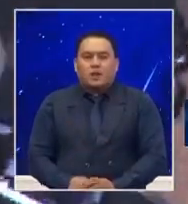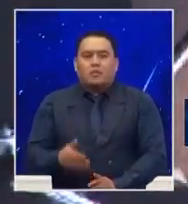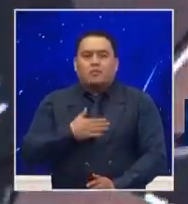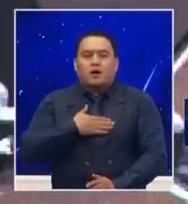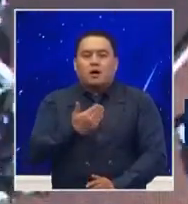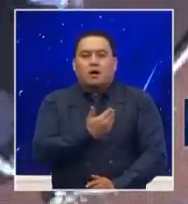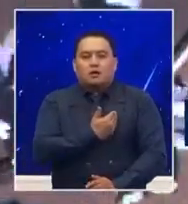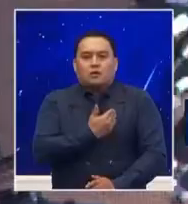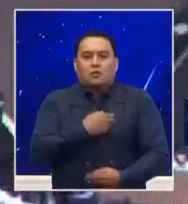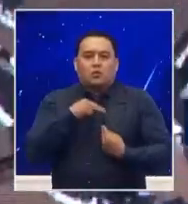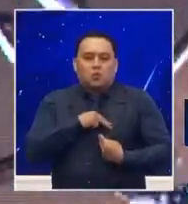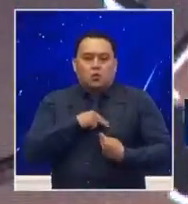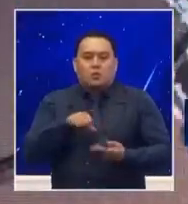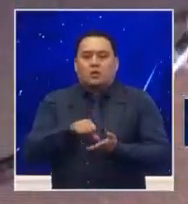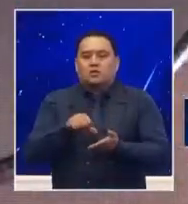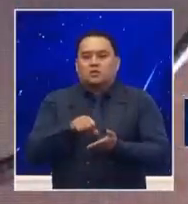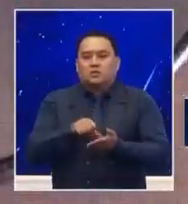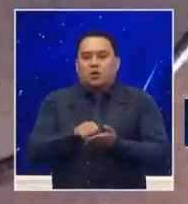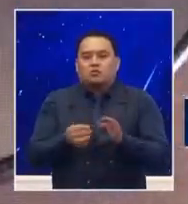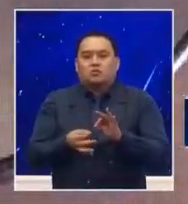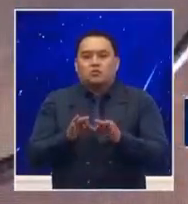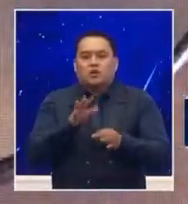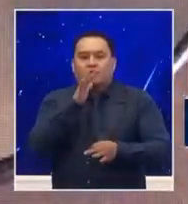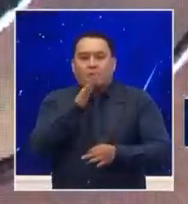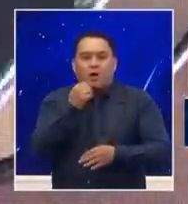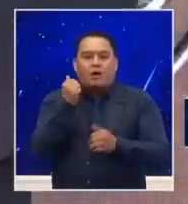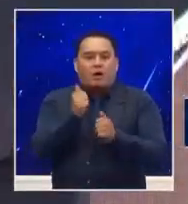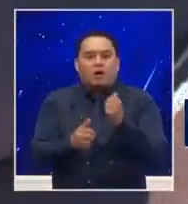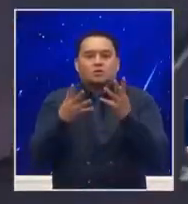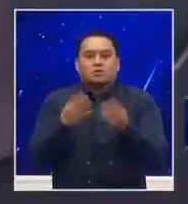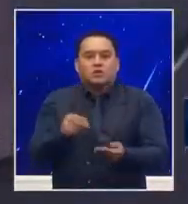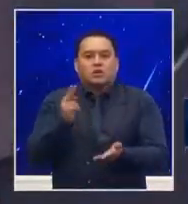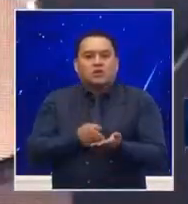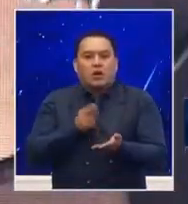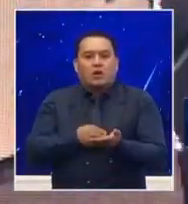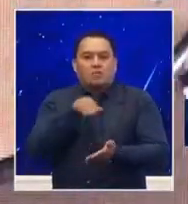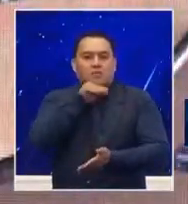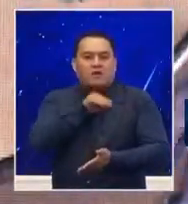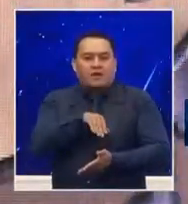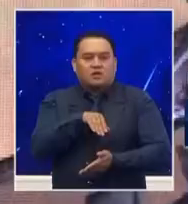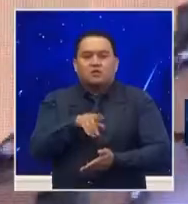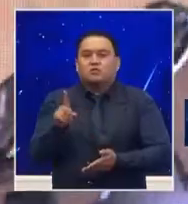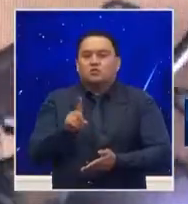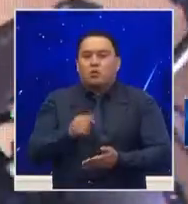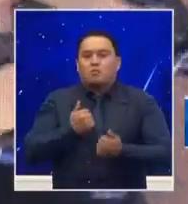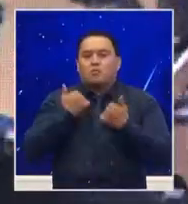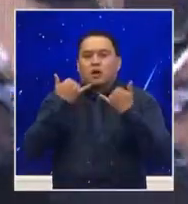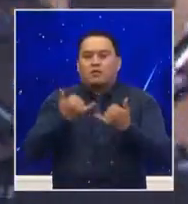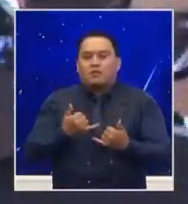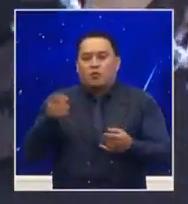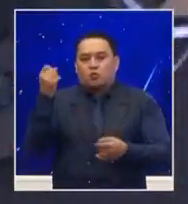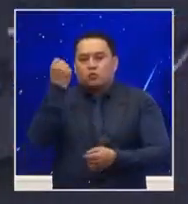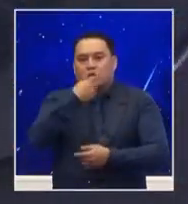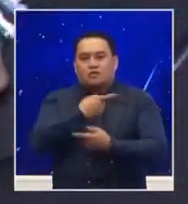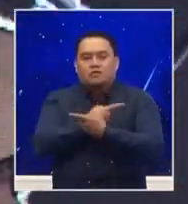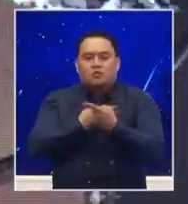Хотелось бы отметить труд представителей СМИ в это непростое время. Вы ежедневно доказываете свой профессионализм. Именно благодаря вам зрители узнают о